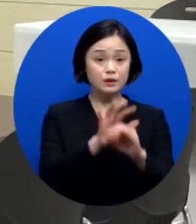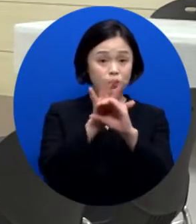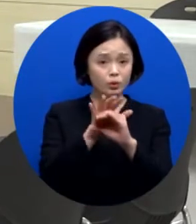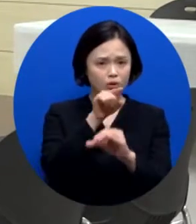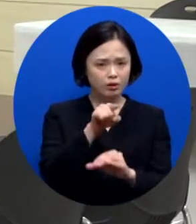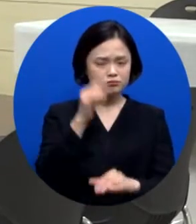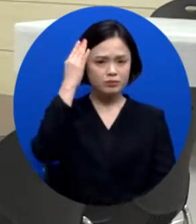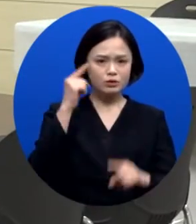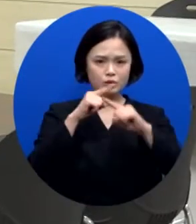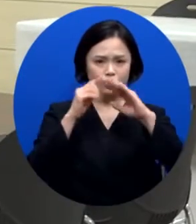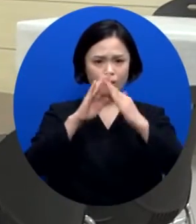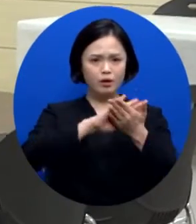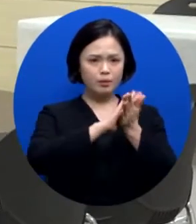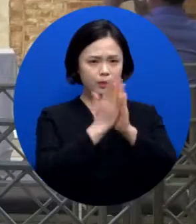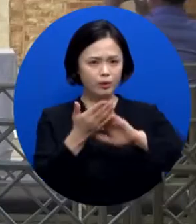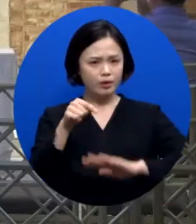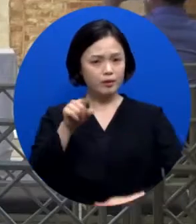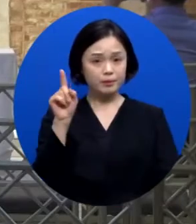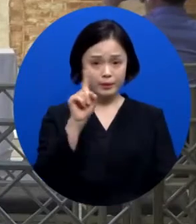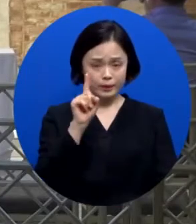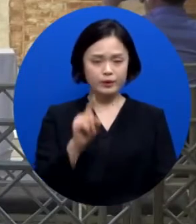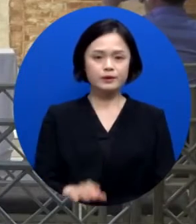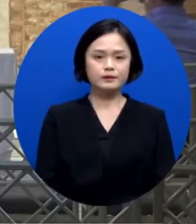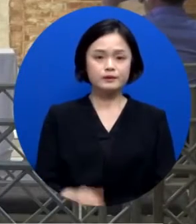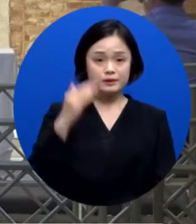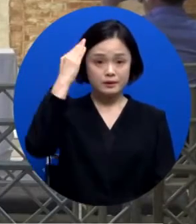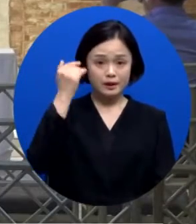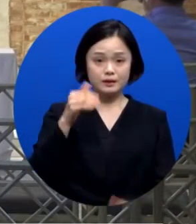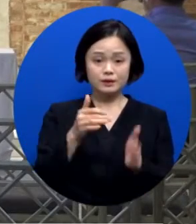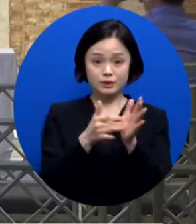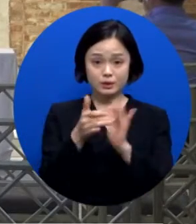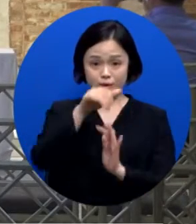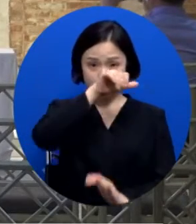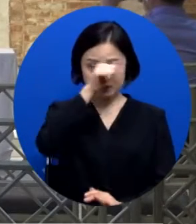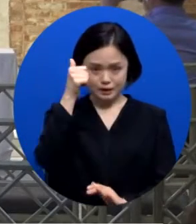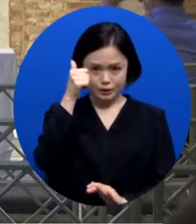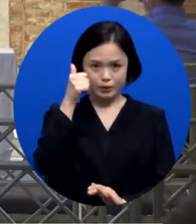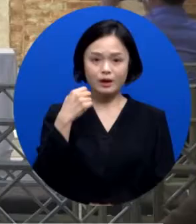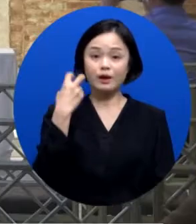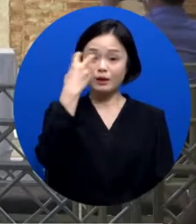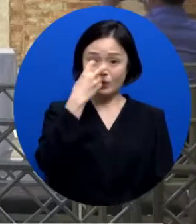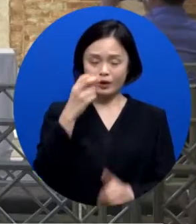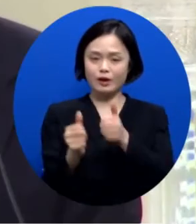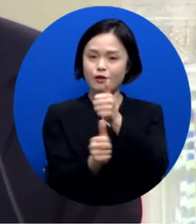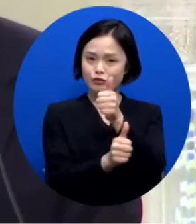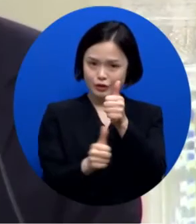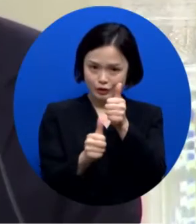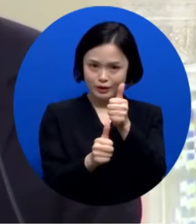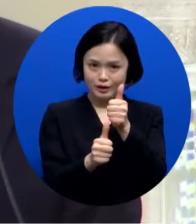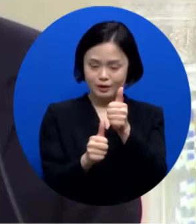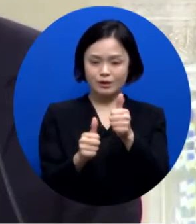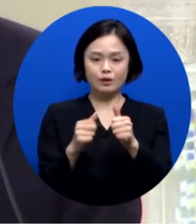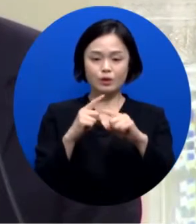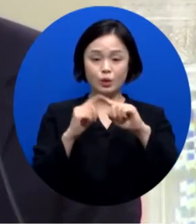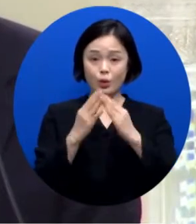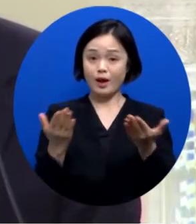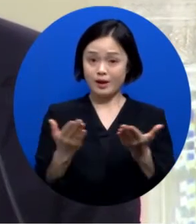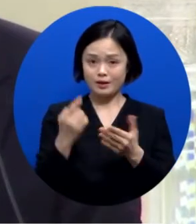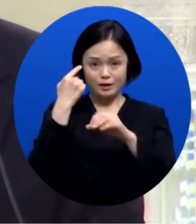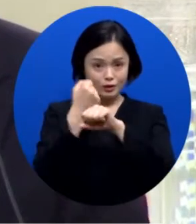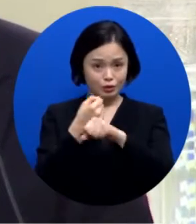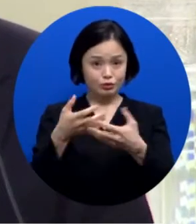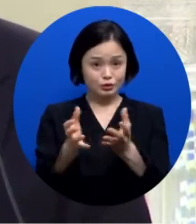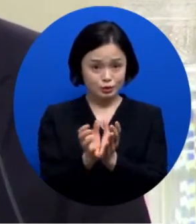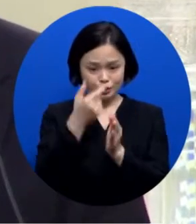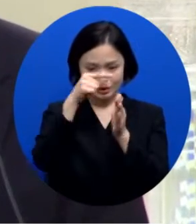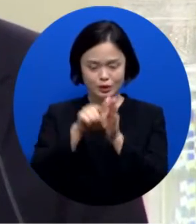교회를 어떻게 바꿔놨을까? 대한예수교장로회 통합총회 통계위원회와 목회데이터연구소,